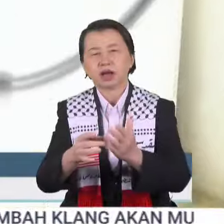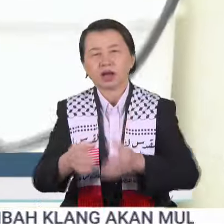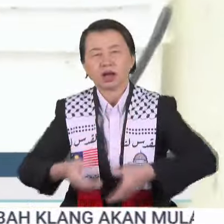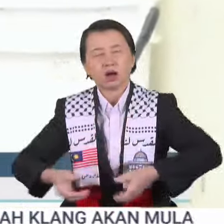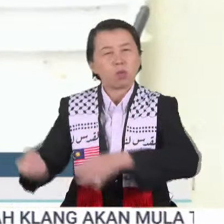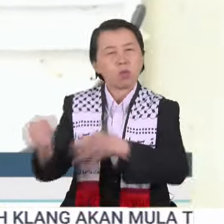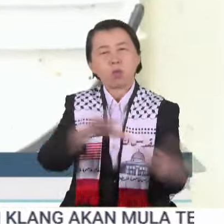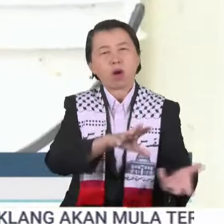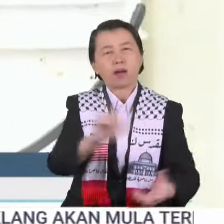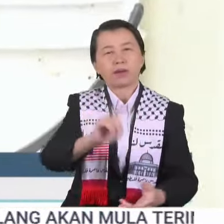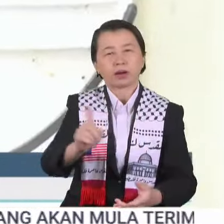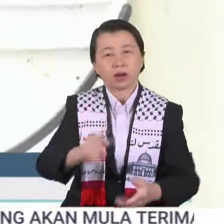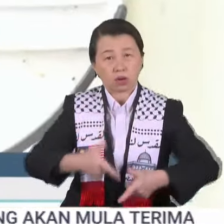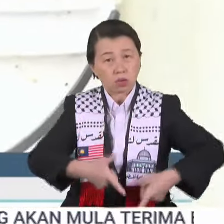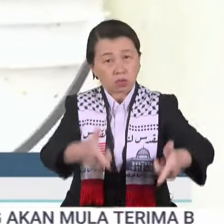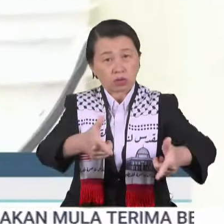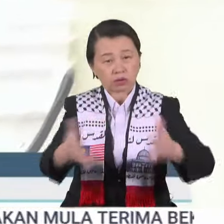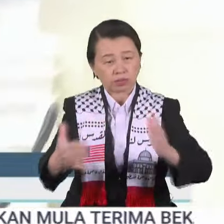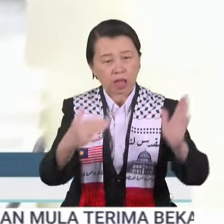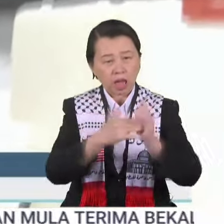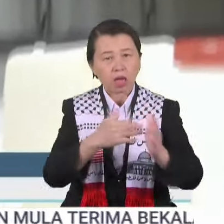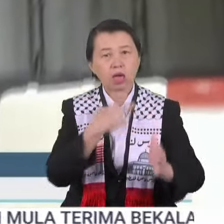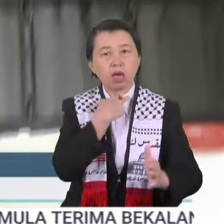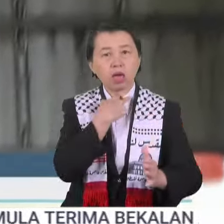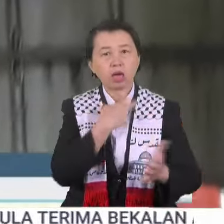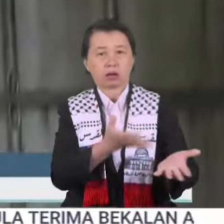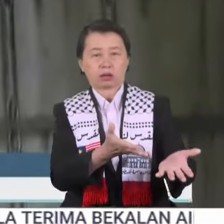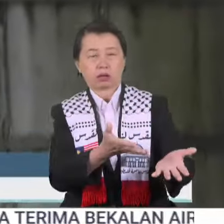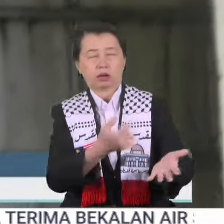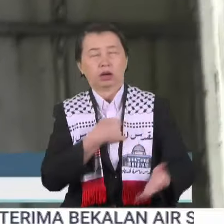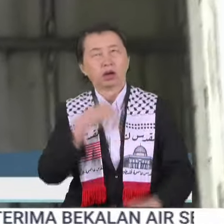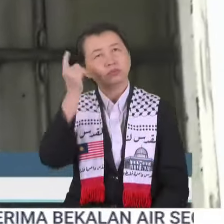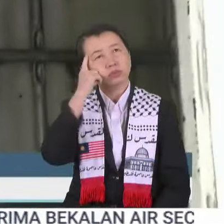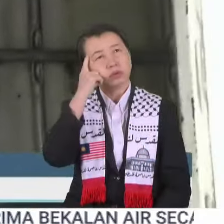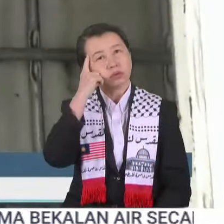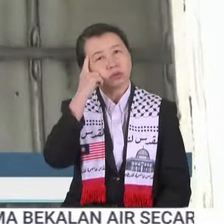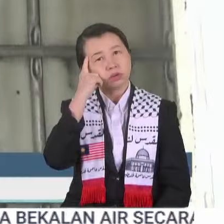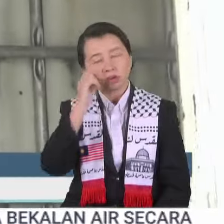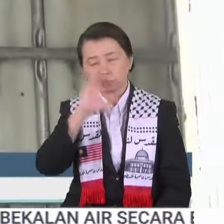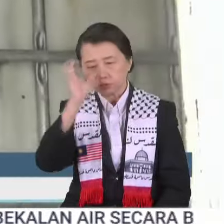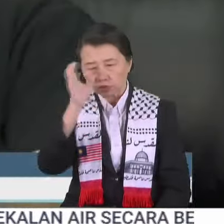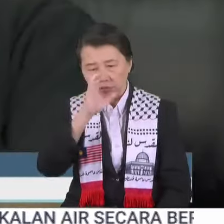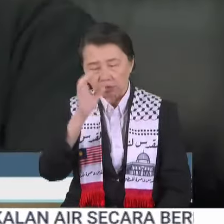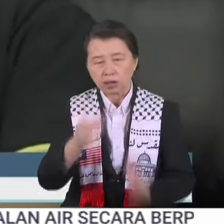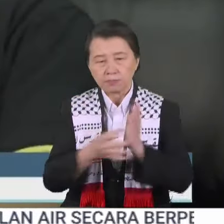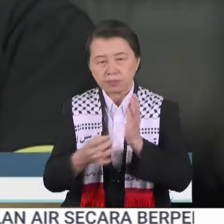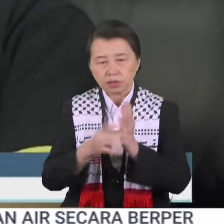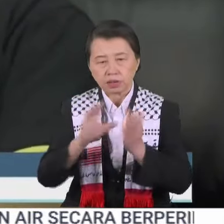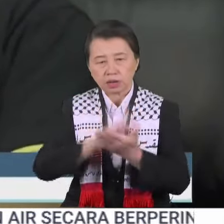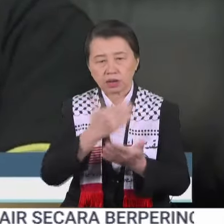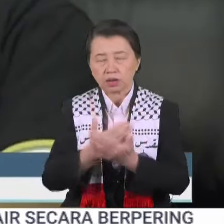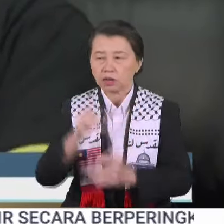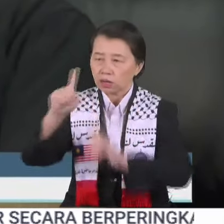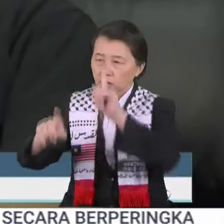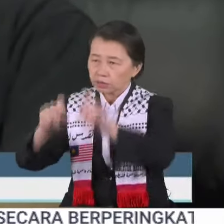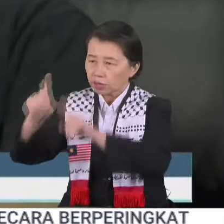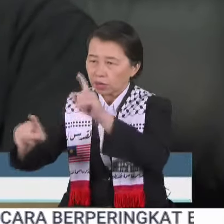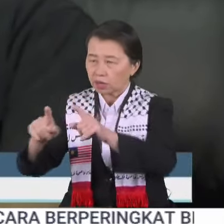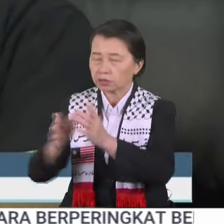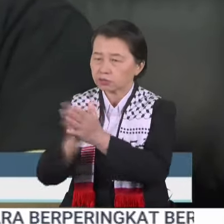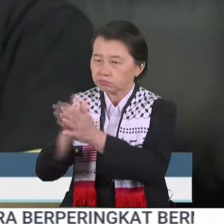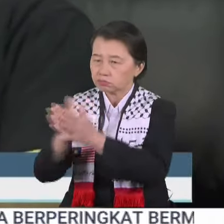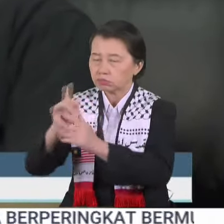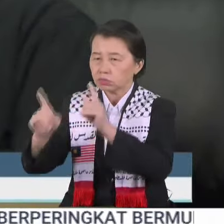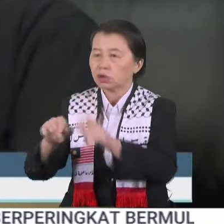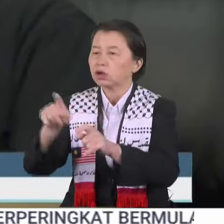ataupun manhole kah? Mungkin kalau buang begitu, mungkin tersumbat lah. Jadi dari situlah saya pelan-pelan cari minyak, pelan-pelan pergi tanya kedai, rajin tanya